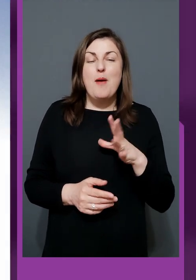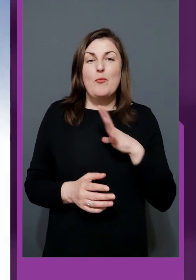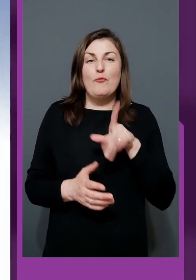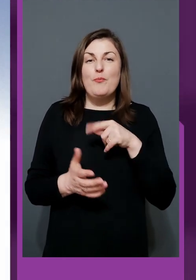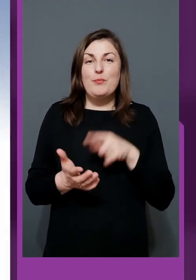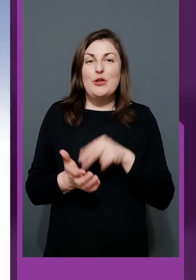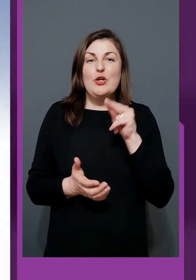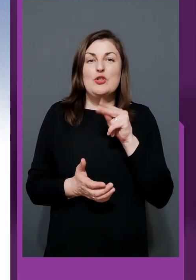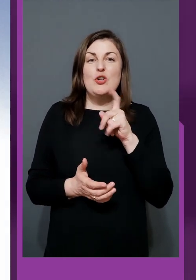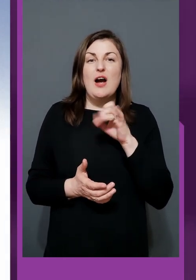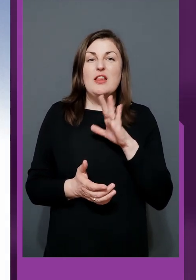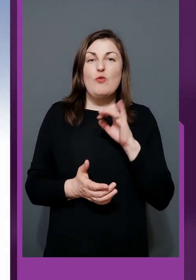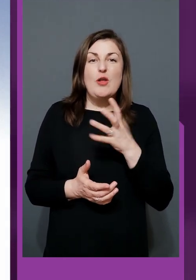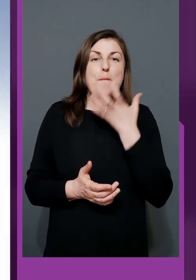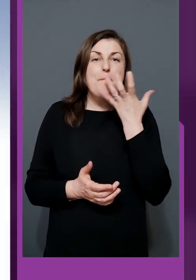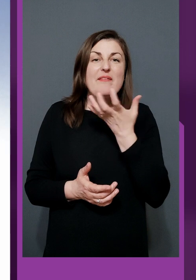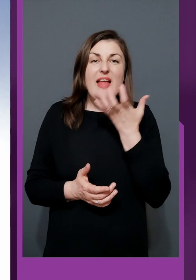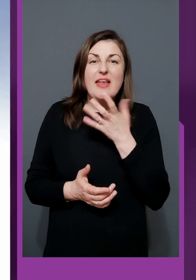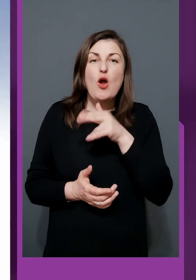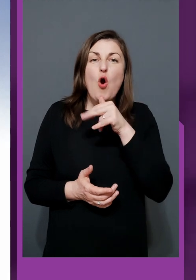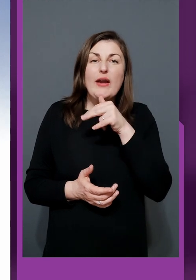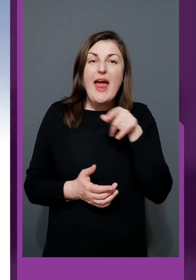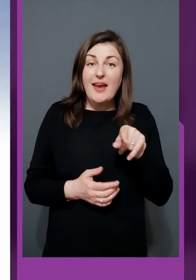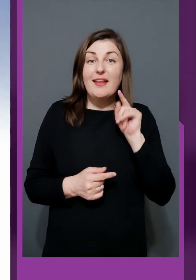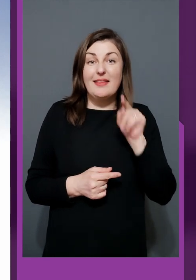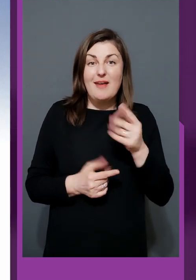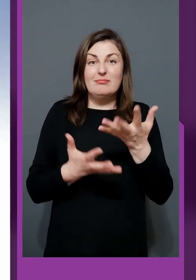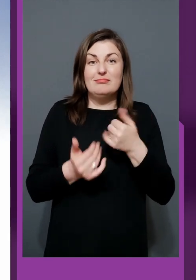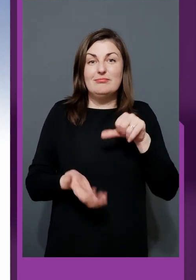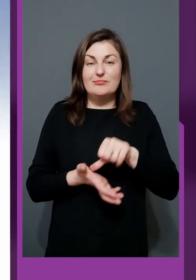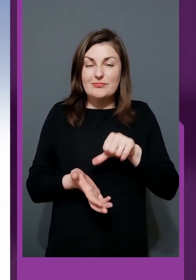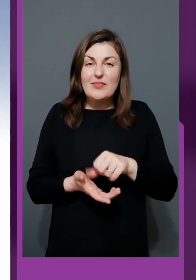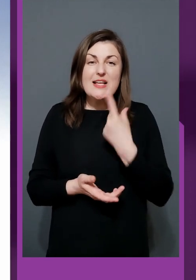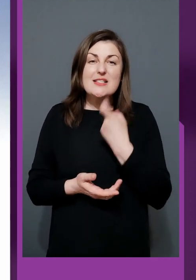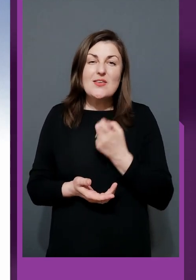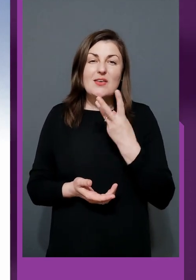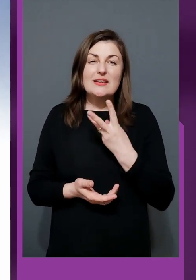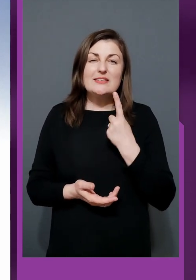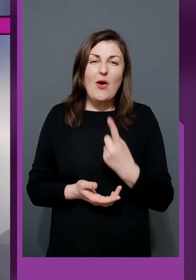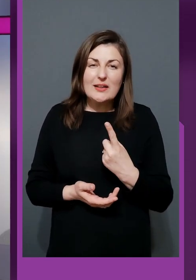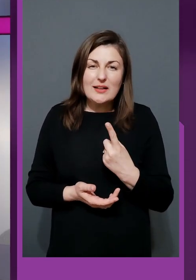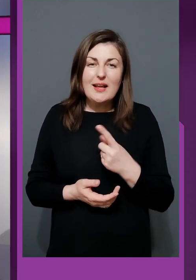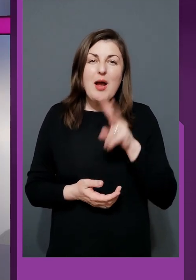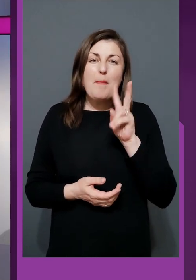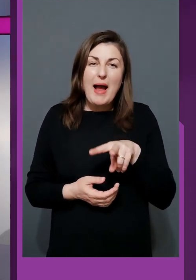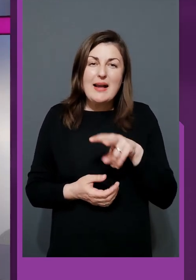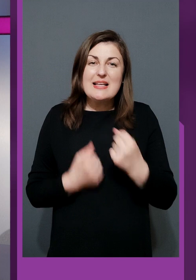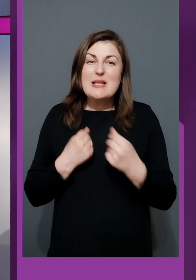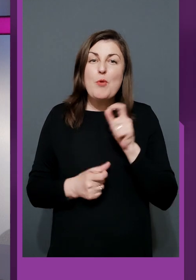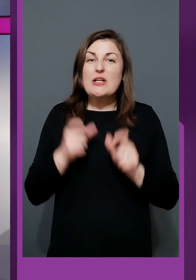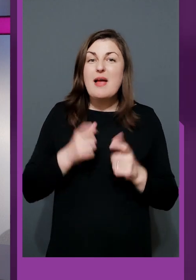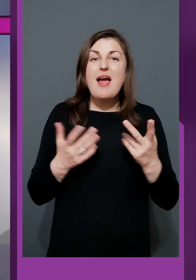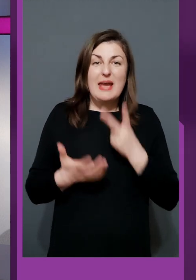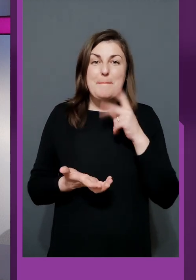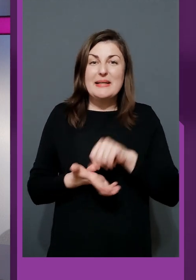у місті чханвон що в Південній Кореї власне в ньому взяли участь 131 параспортсмен